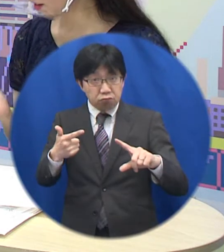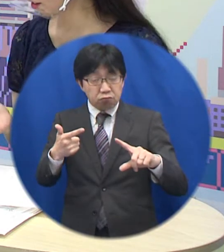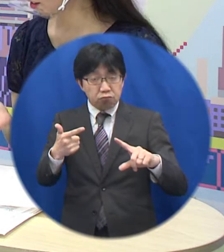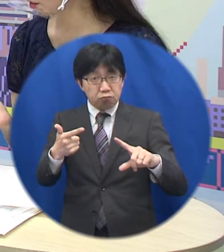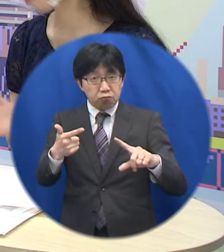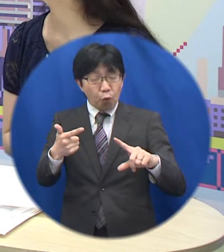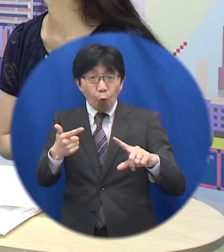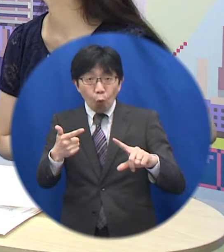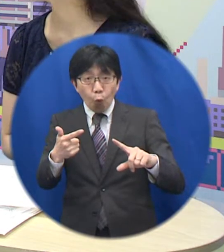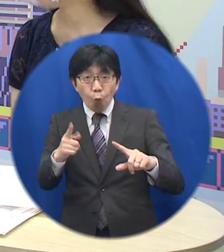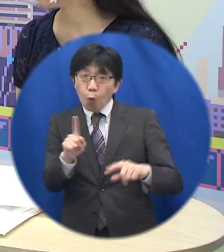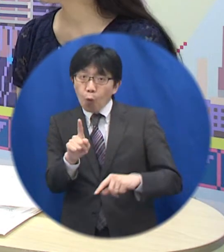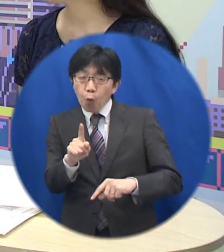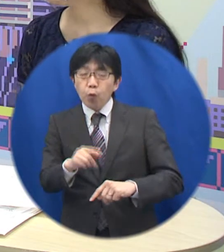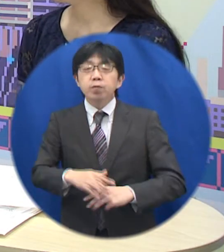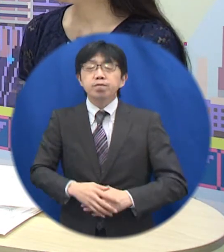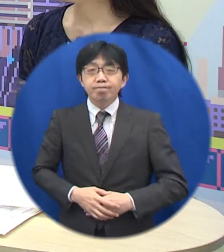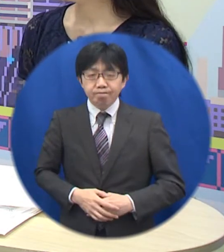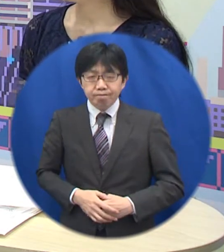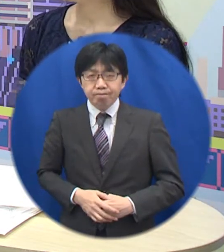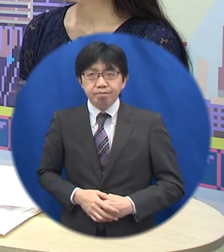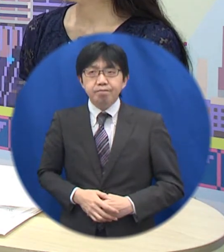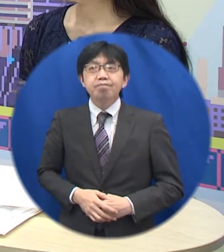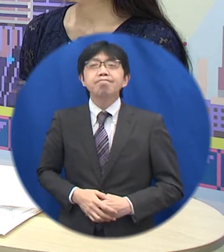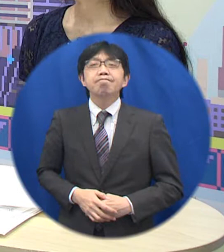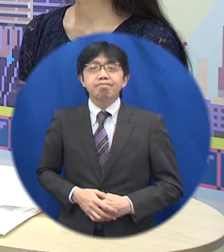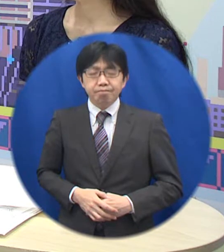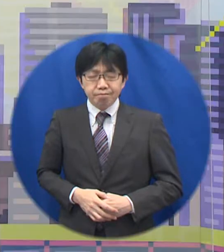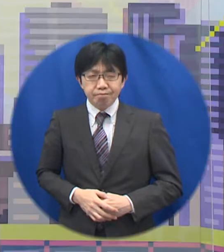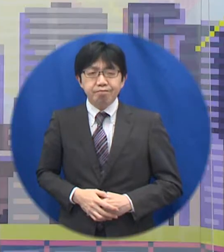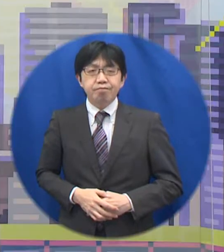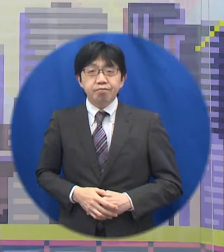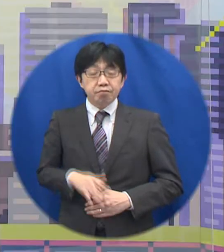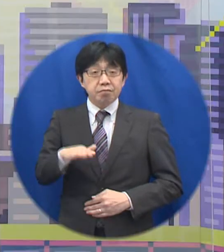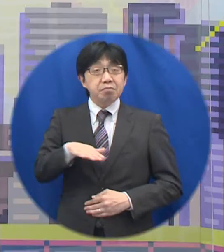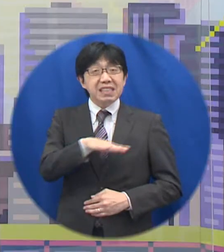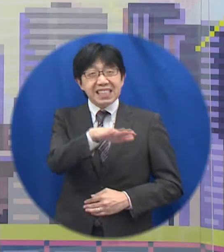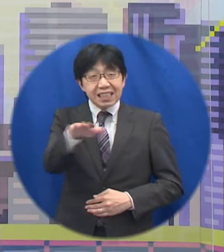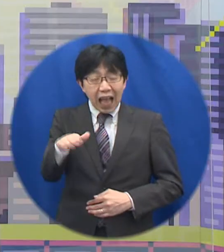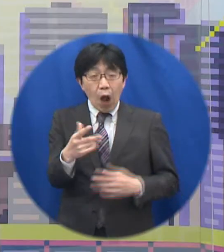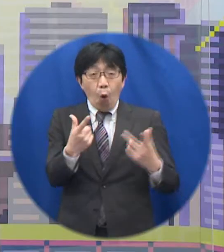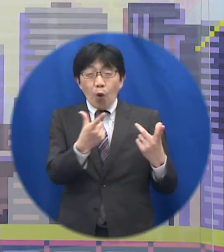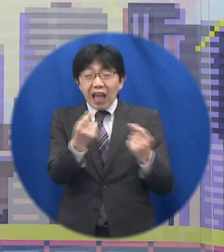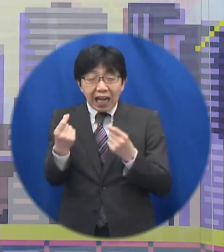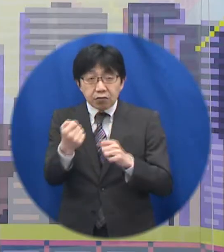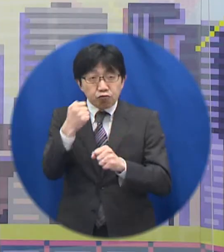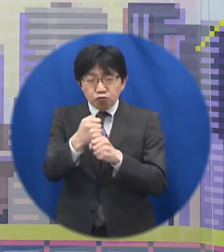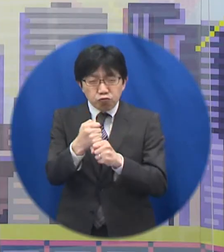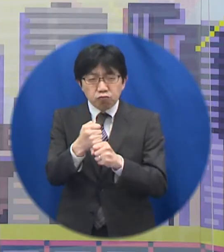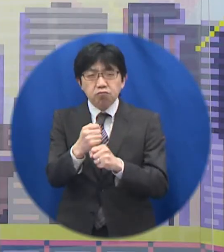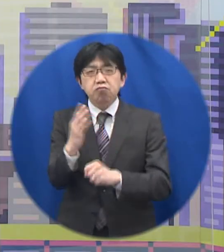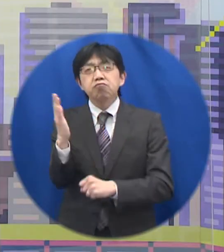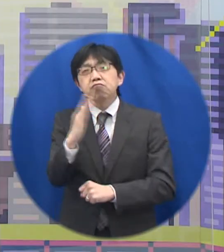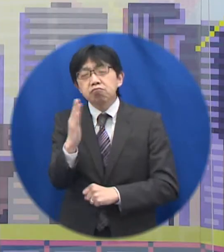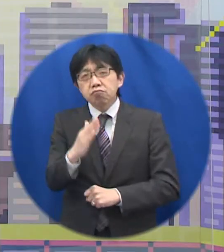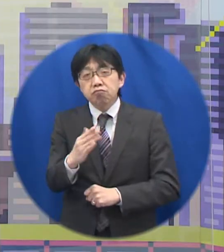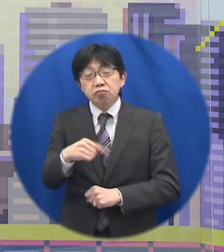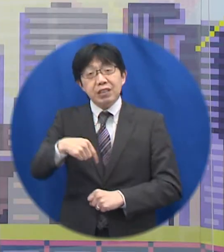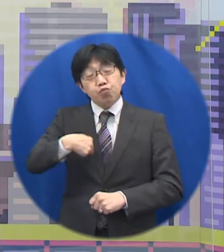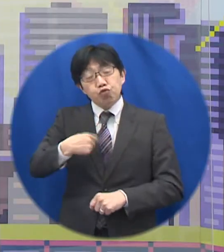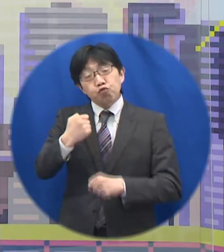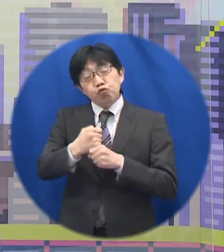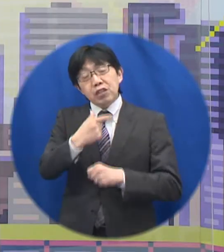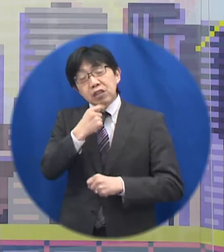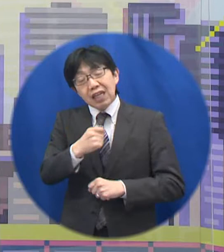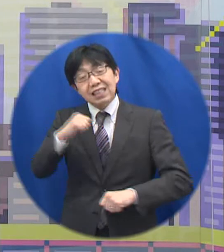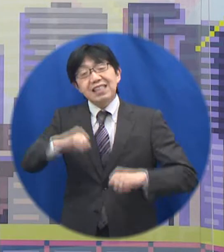ではないということですか？ そうなんです。みんなで同じものを作るのではなく、作りたいものが作れ